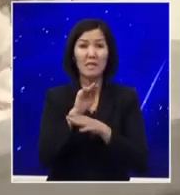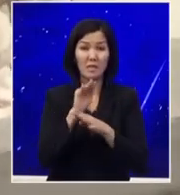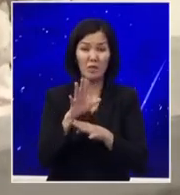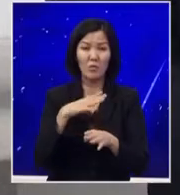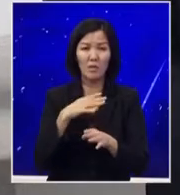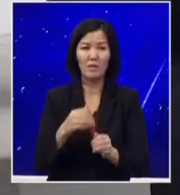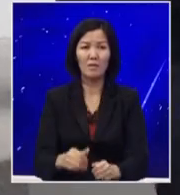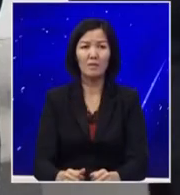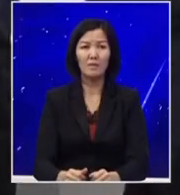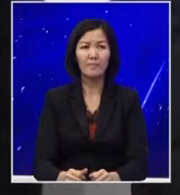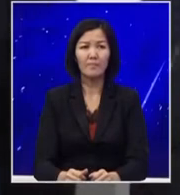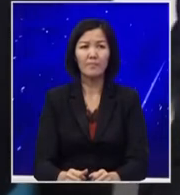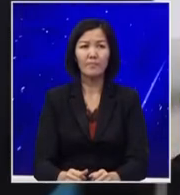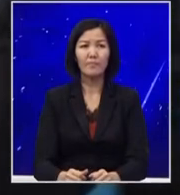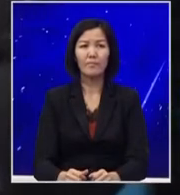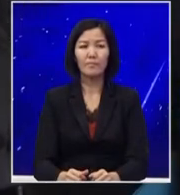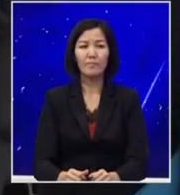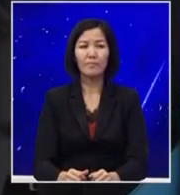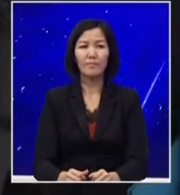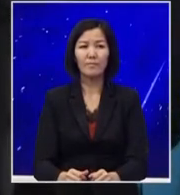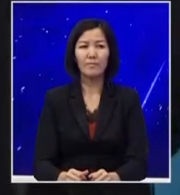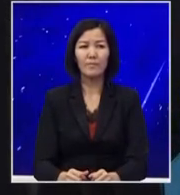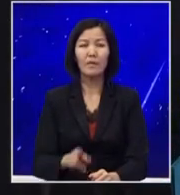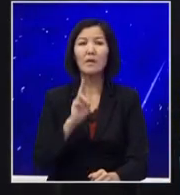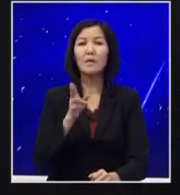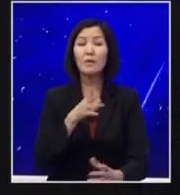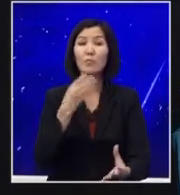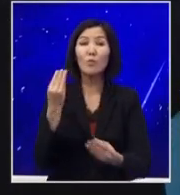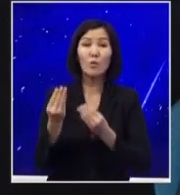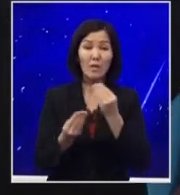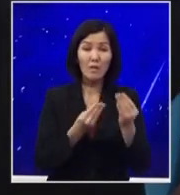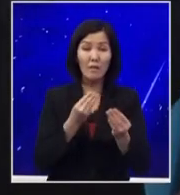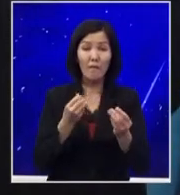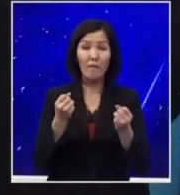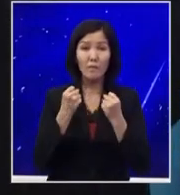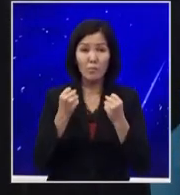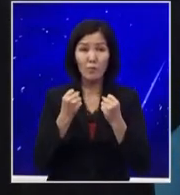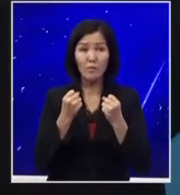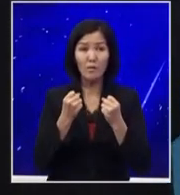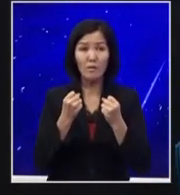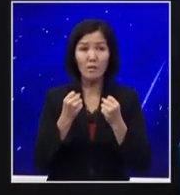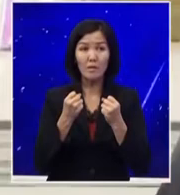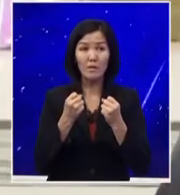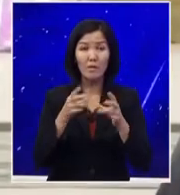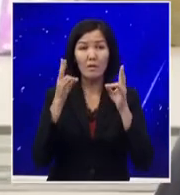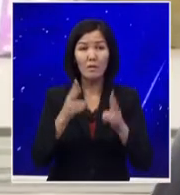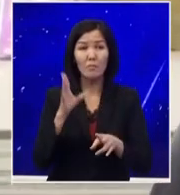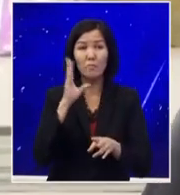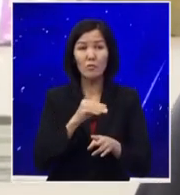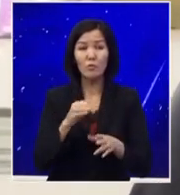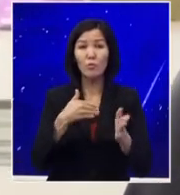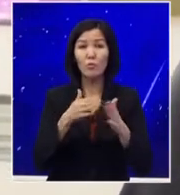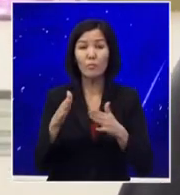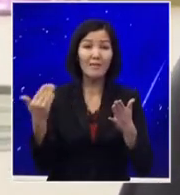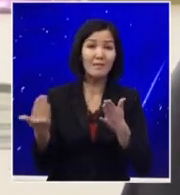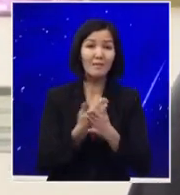жасады. Все, кто здесь будет играть, игровые виды спорта, которые будут это, все будут потом травмированы. Справляйте вот это все,